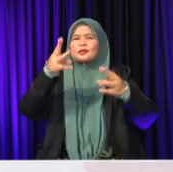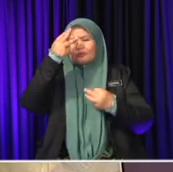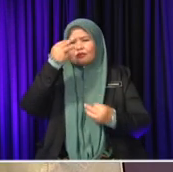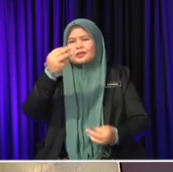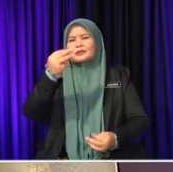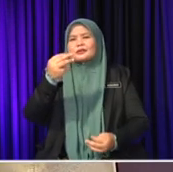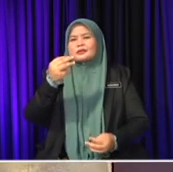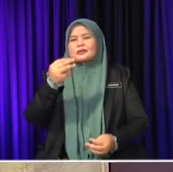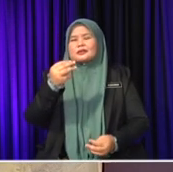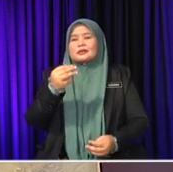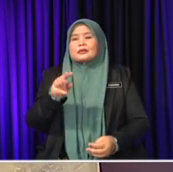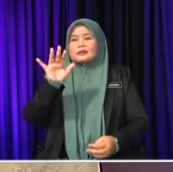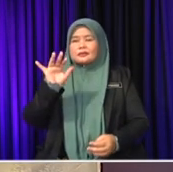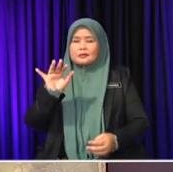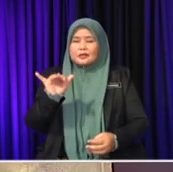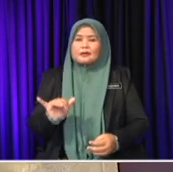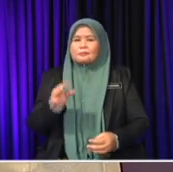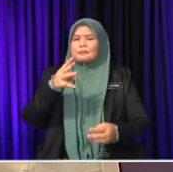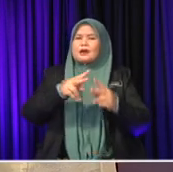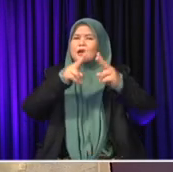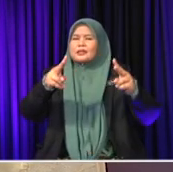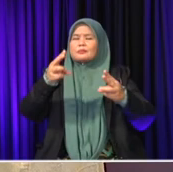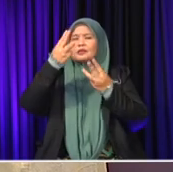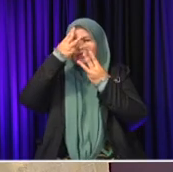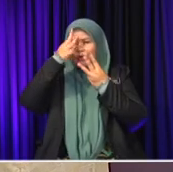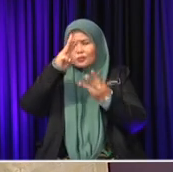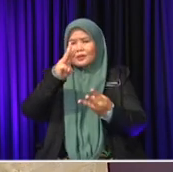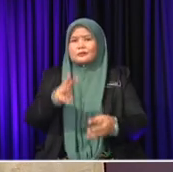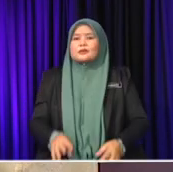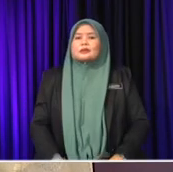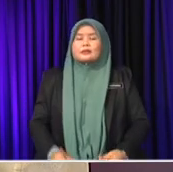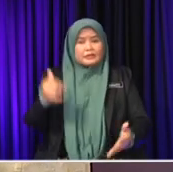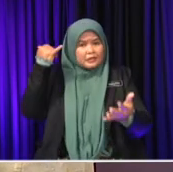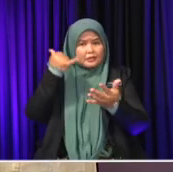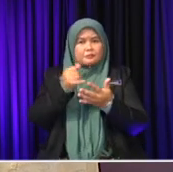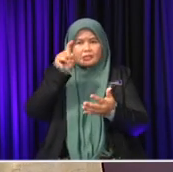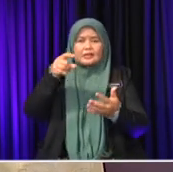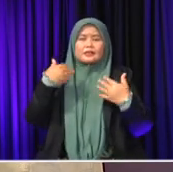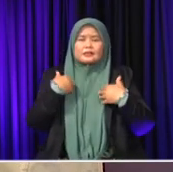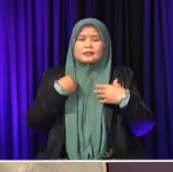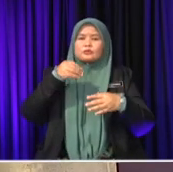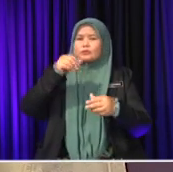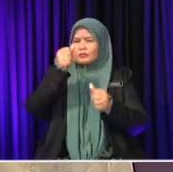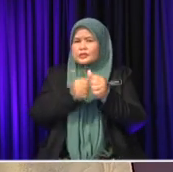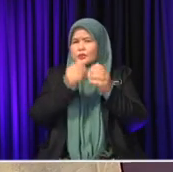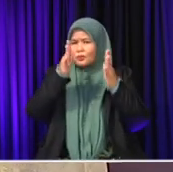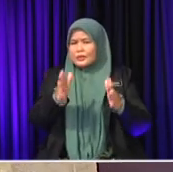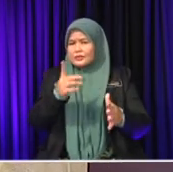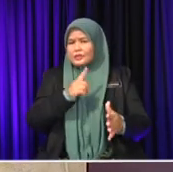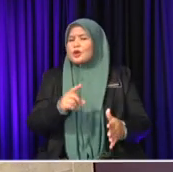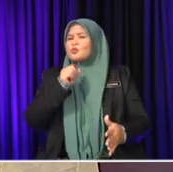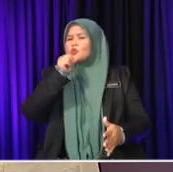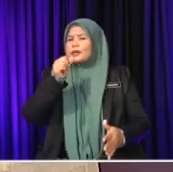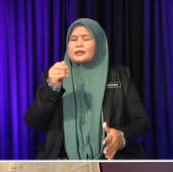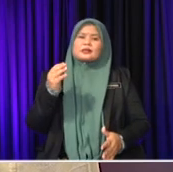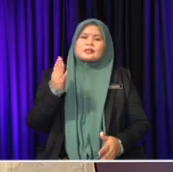paling bertaqwa ini keyakinan yang mesti ada pada setiap orang Islamnya bukan yang paling cantik bukan